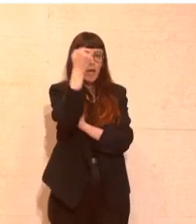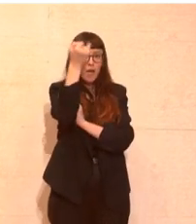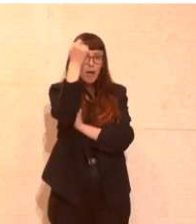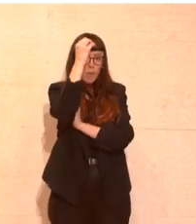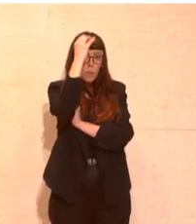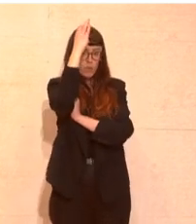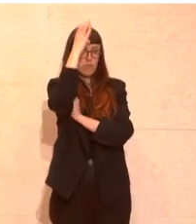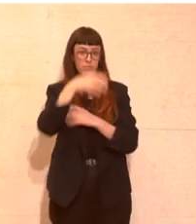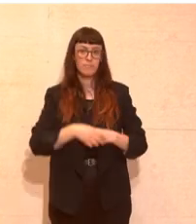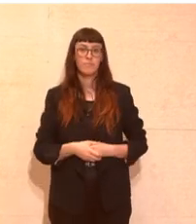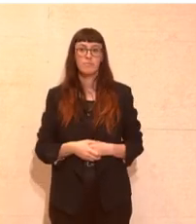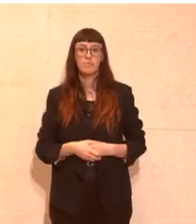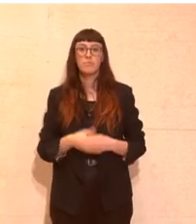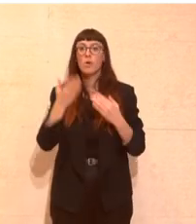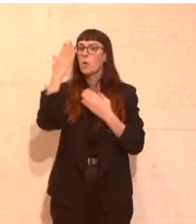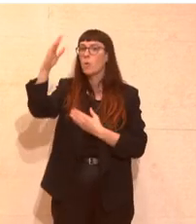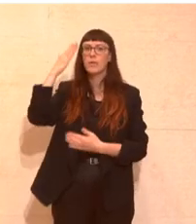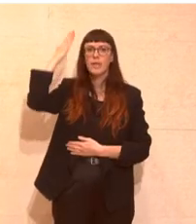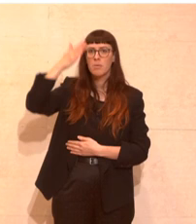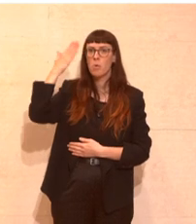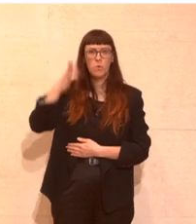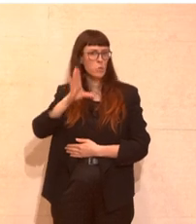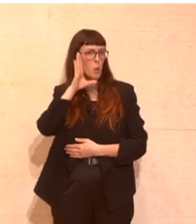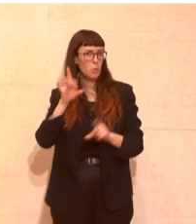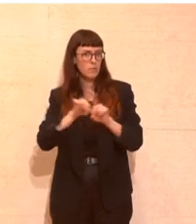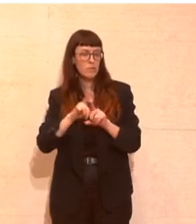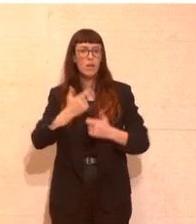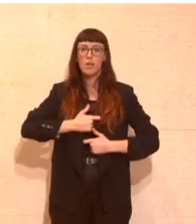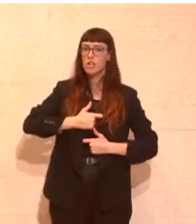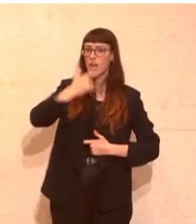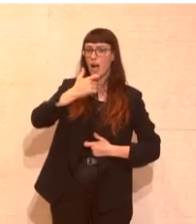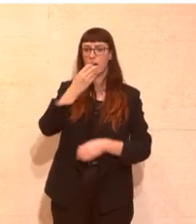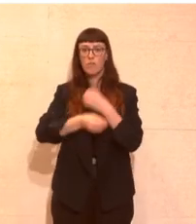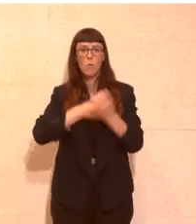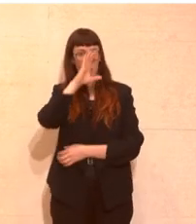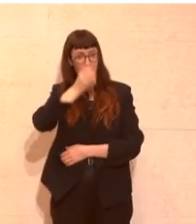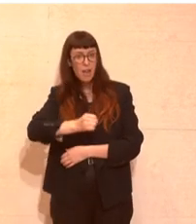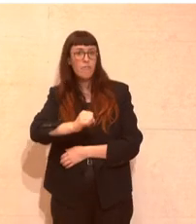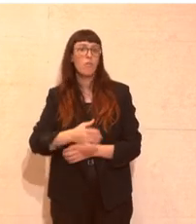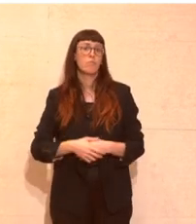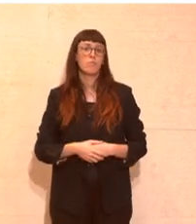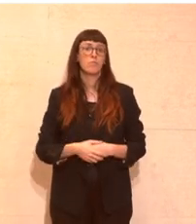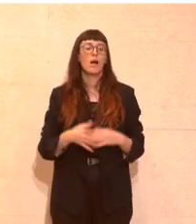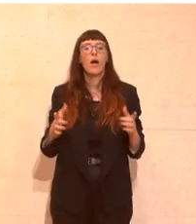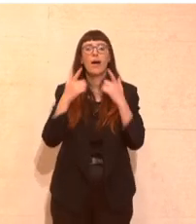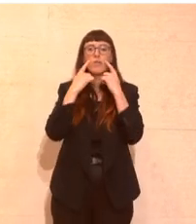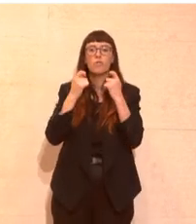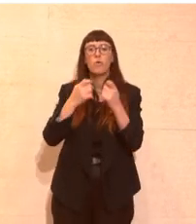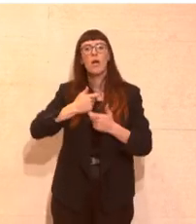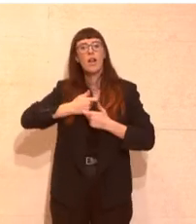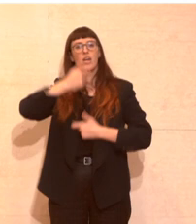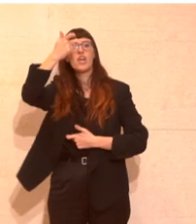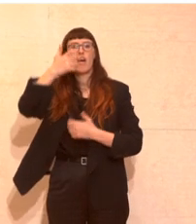Les gros animaux dorment. L'éléphant, la girafe, par contre, ils dorment très peu. On estime que la girafe dort 4